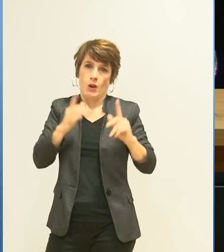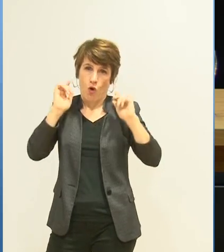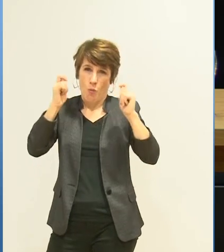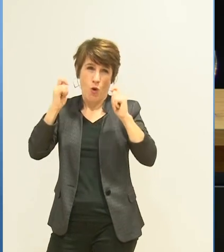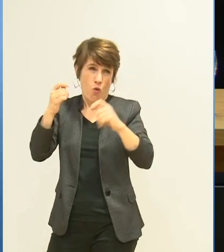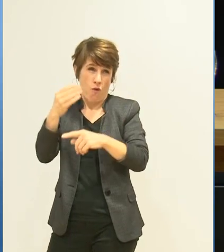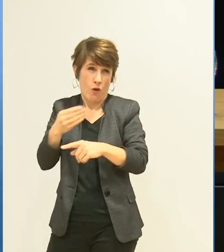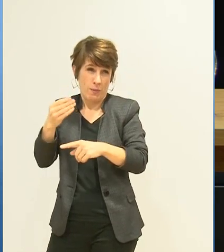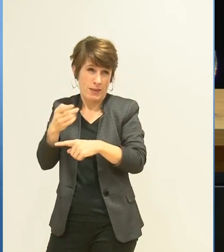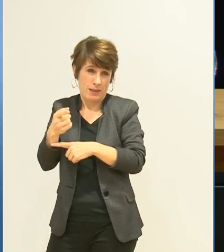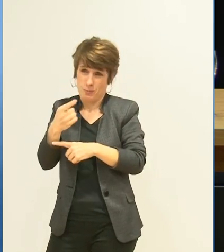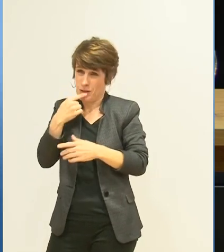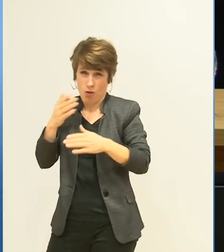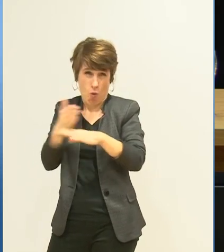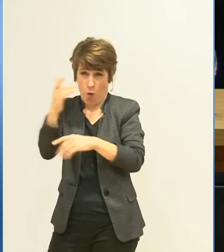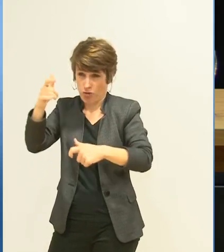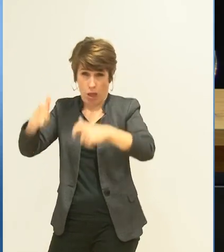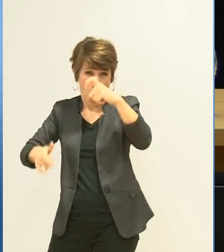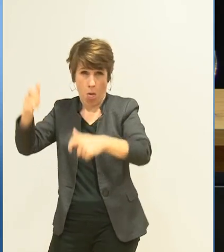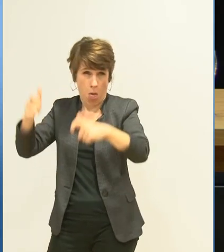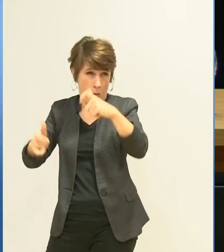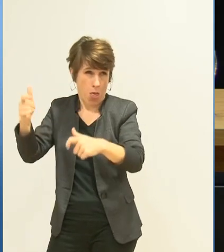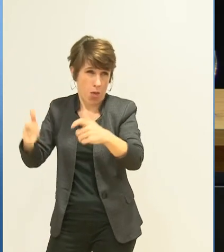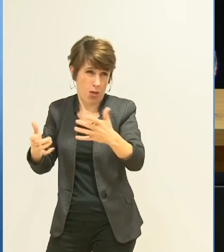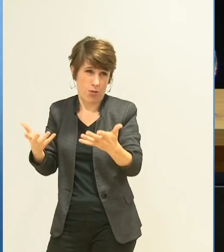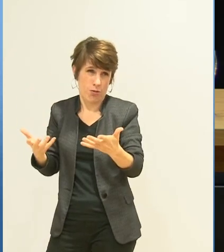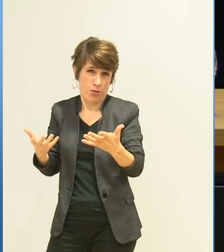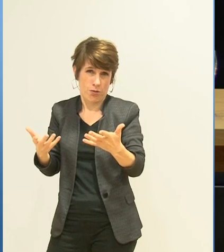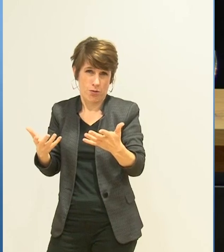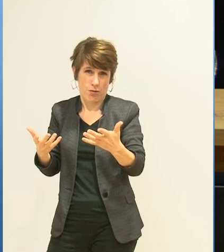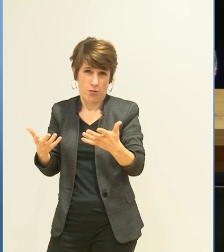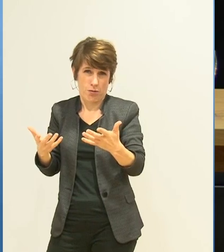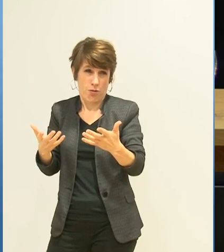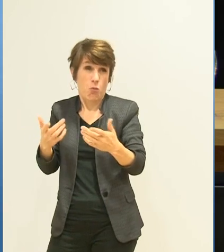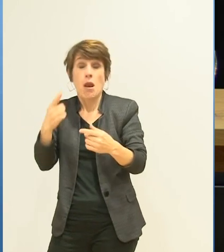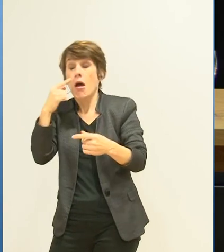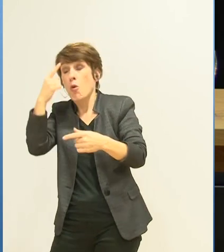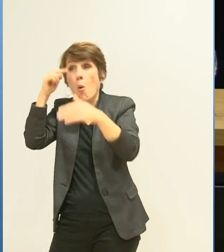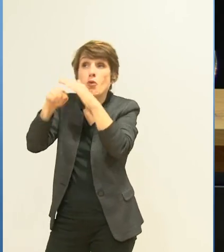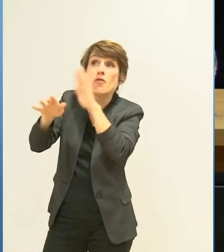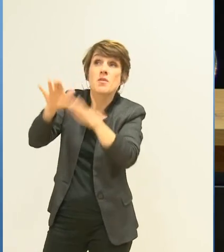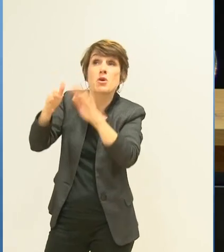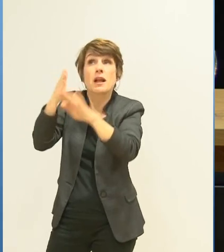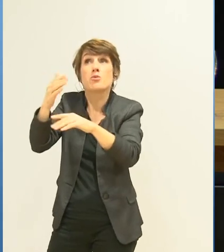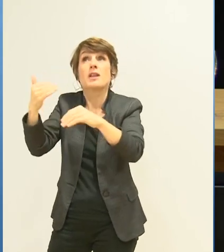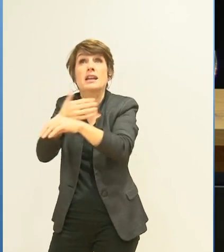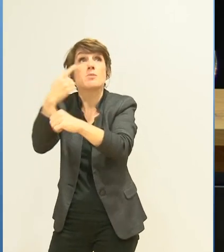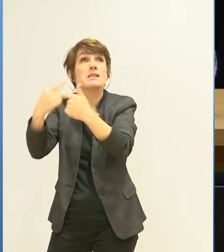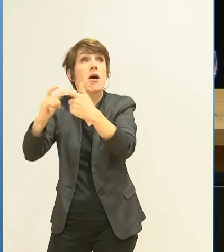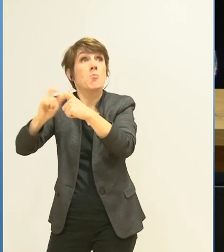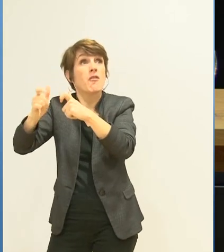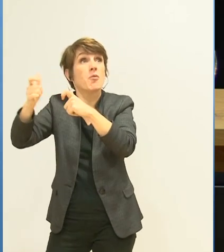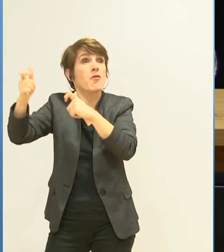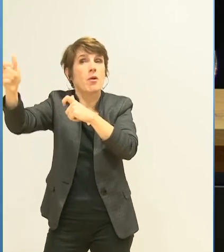des minimes il est bancale par force il est saucissonné en tranches hypothétique et en plus ils modifient le